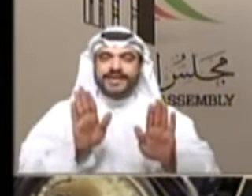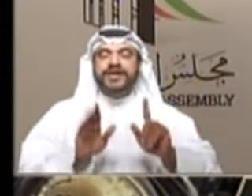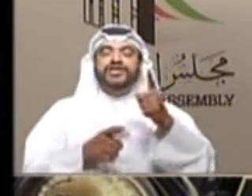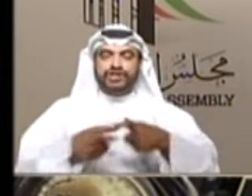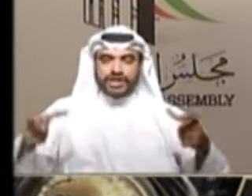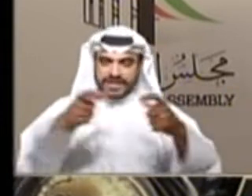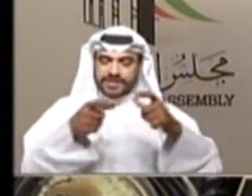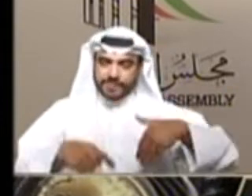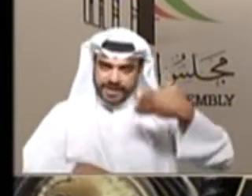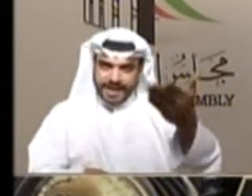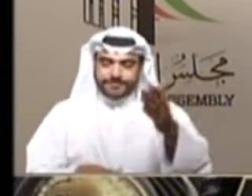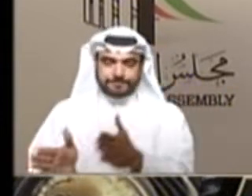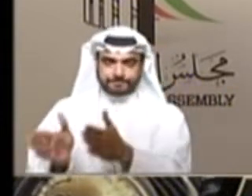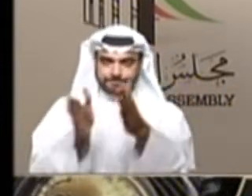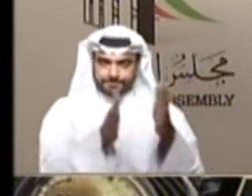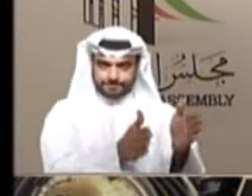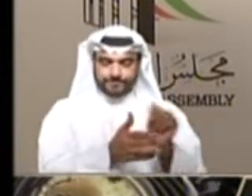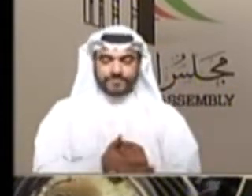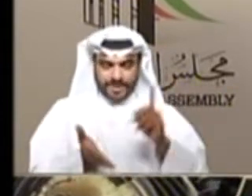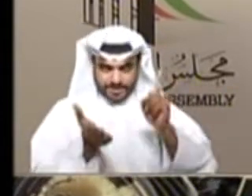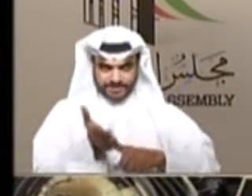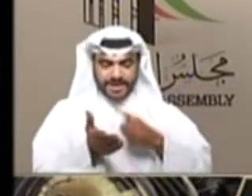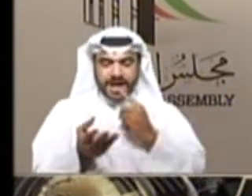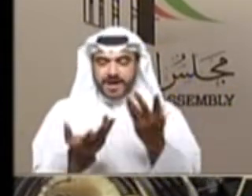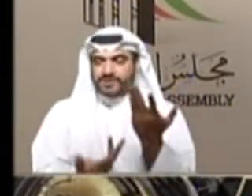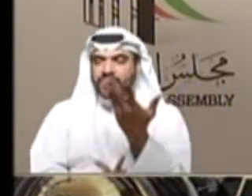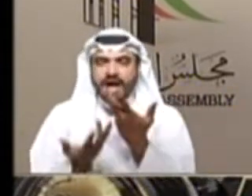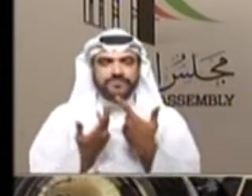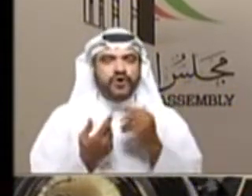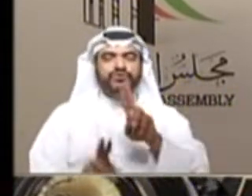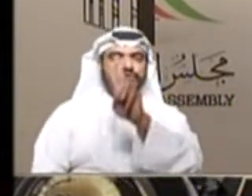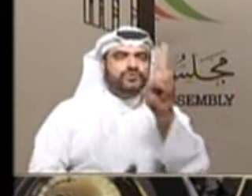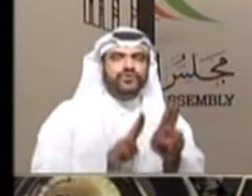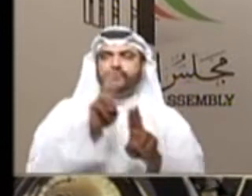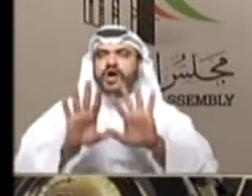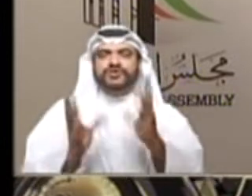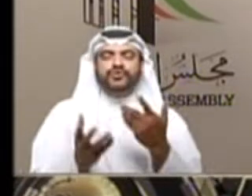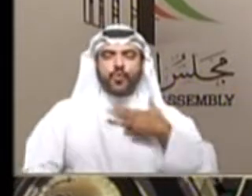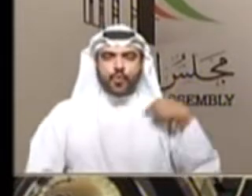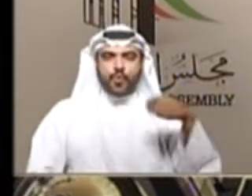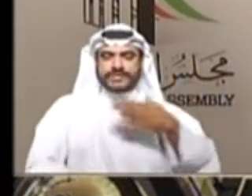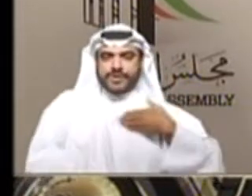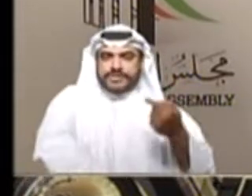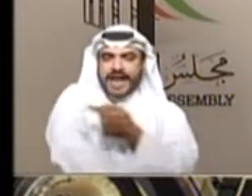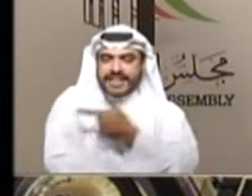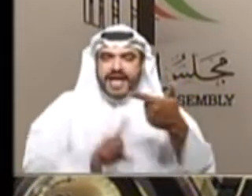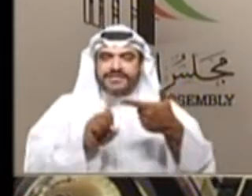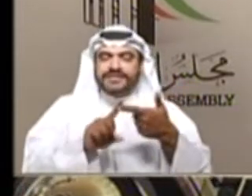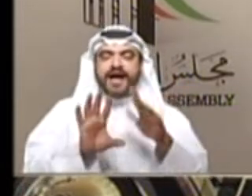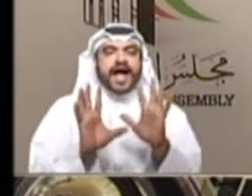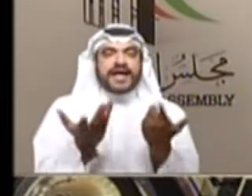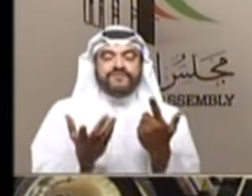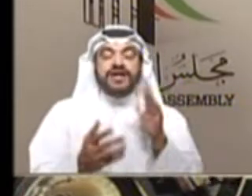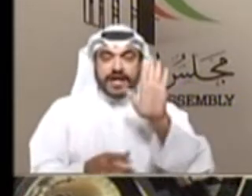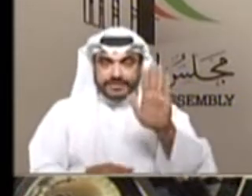الجلسه القادمه. ومن ثم حقيقه تطرقنا في بند ما يستجد من اعمال مع الاخوه في الوزاره وكيل وزاره الصحه الدكتور مصطفى